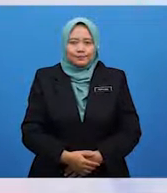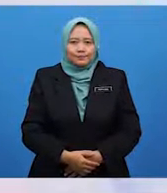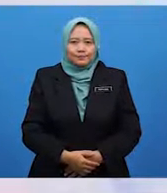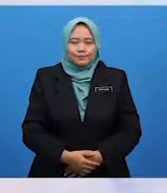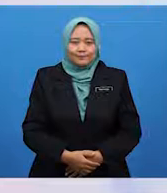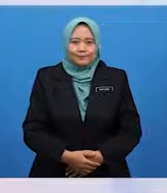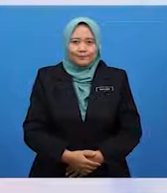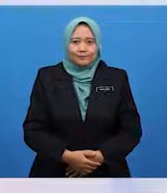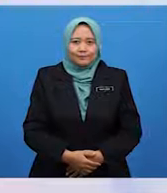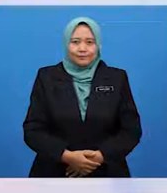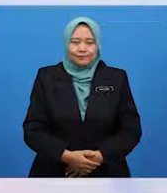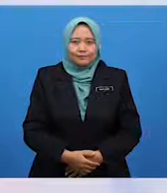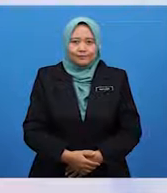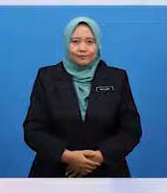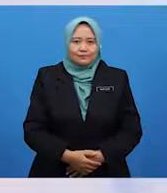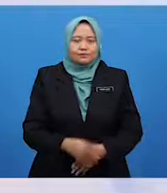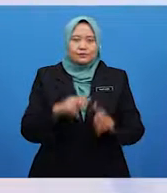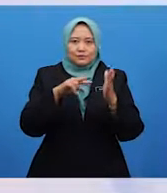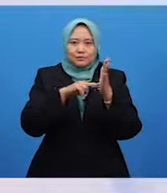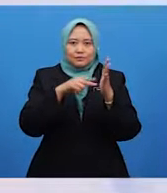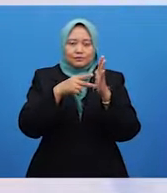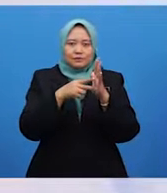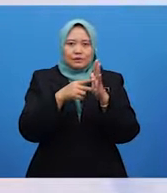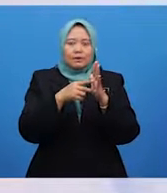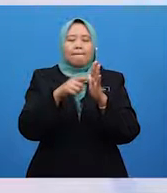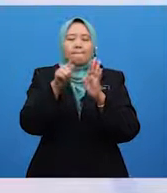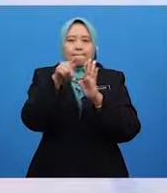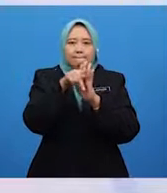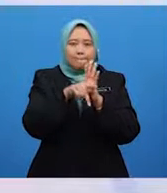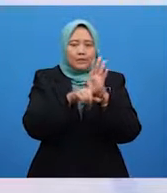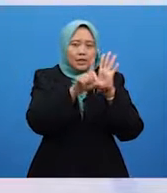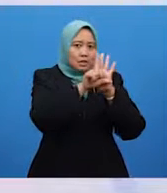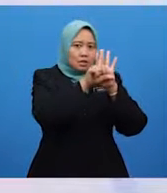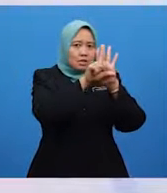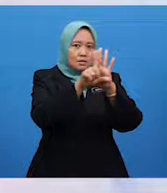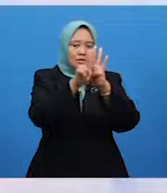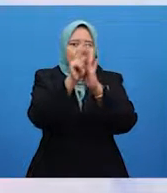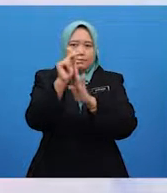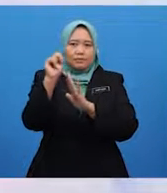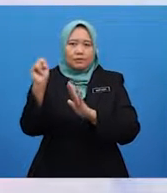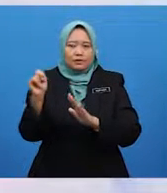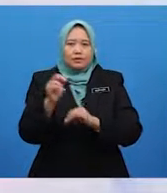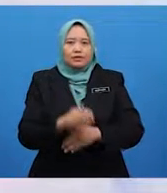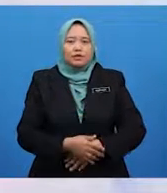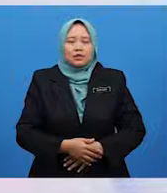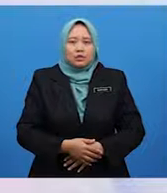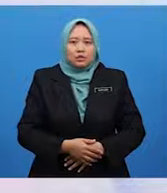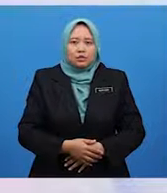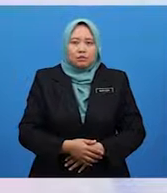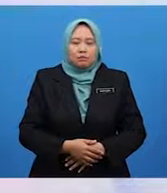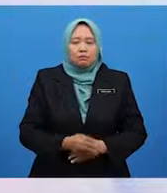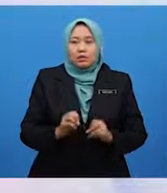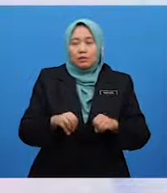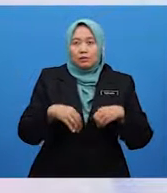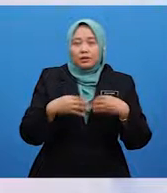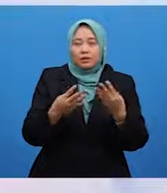untuk pelajar-pelajar di rumah itu? Metafora itu bermaksudlah perlambangan. Ya, perlambangan. Contohnya apabila kita lakukan sesuatu, dia menggambarkan pokok